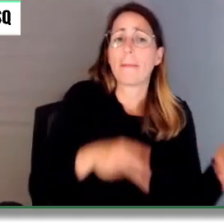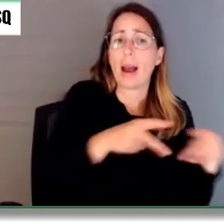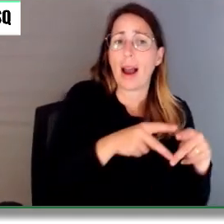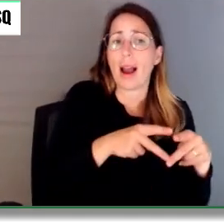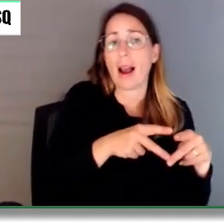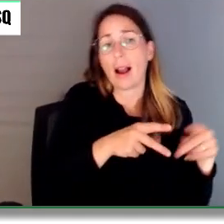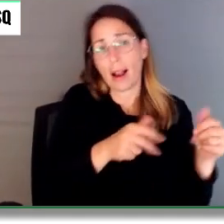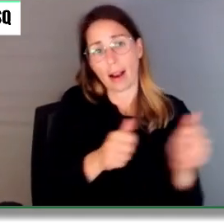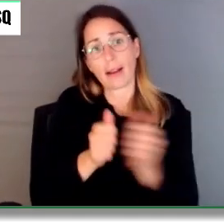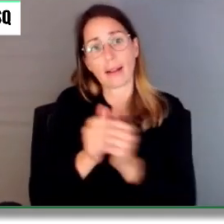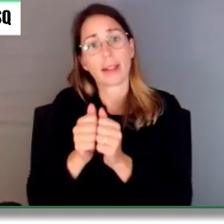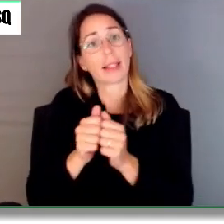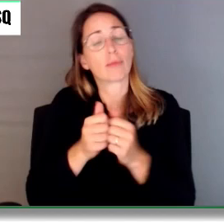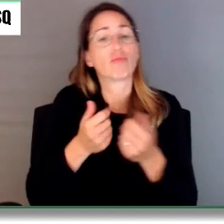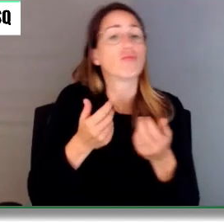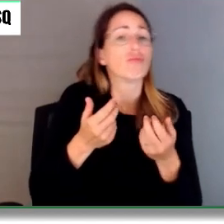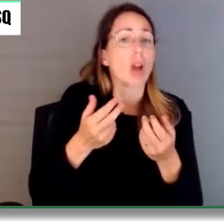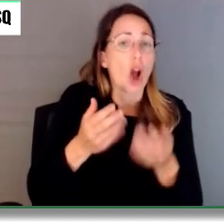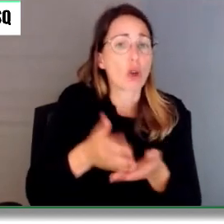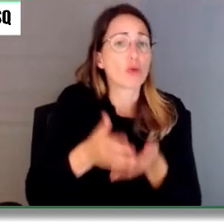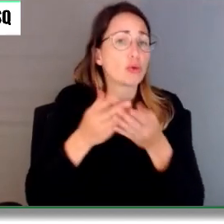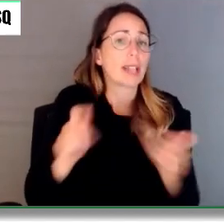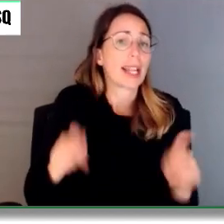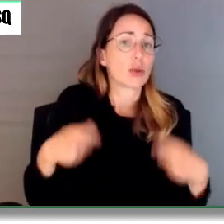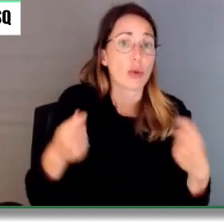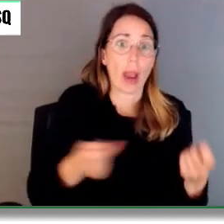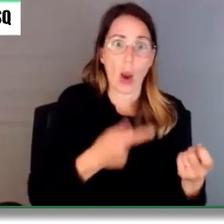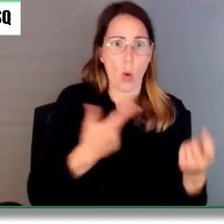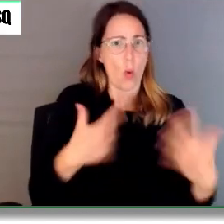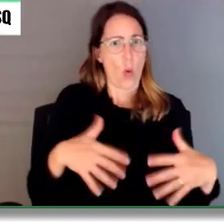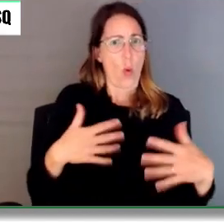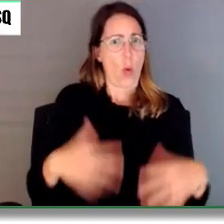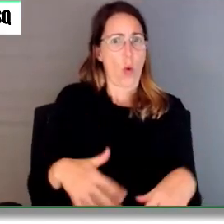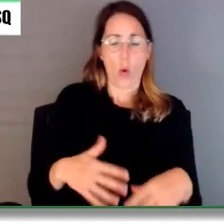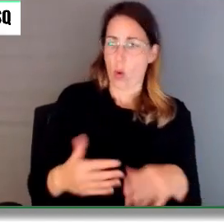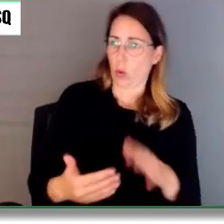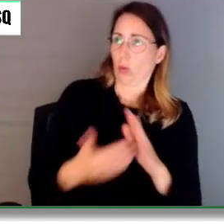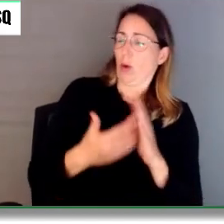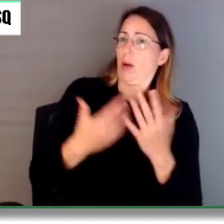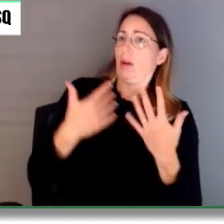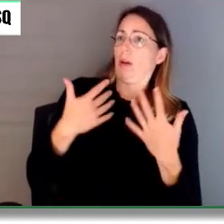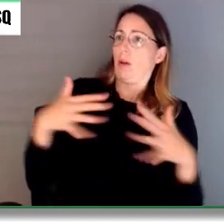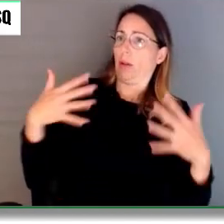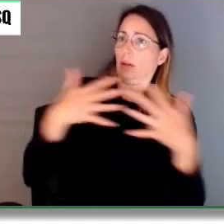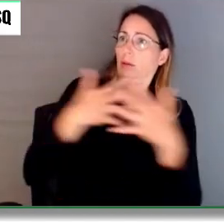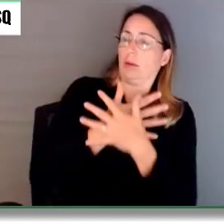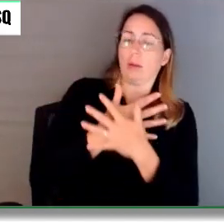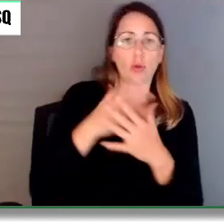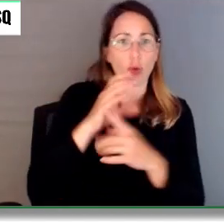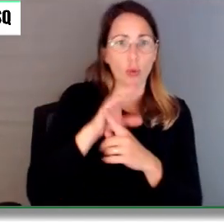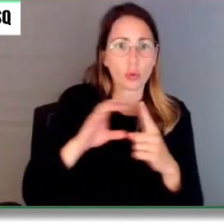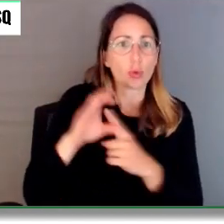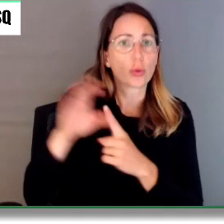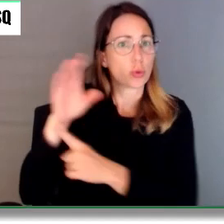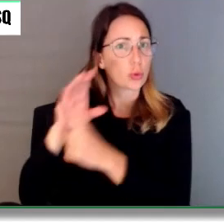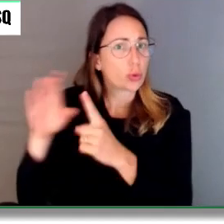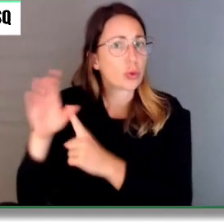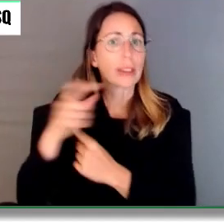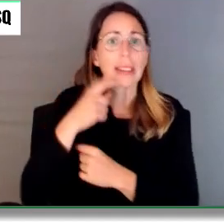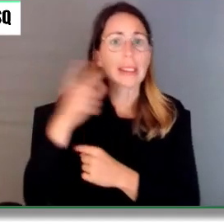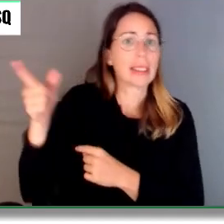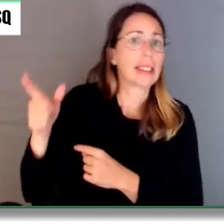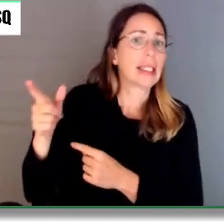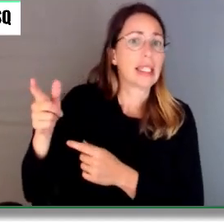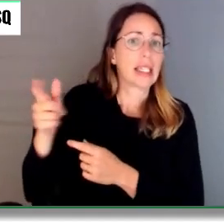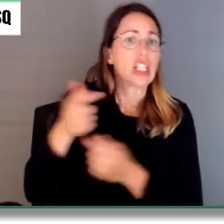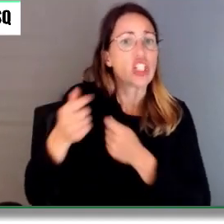connaissent une confrontation de culture entre les agences de gestion de ressources et cette nouvelle culture des sciences